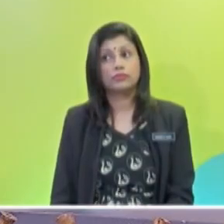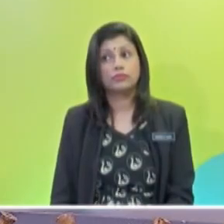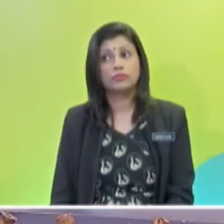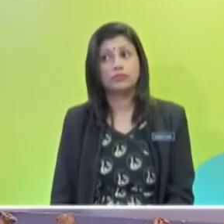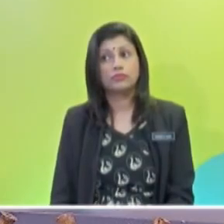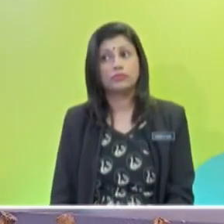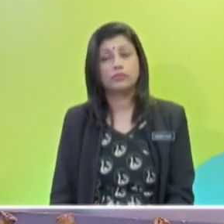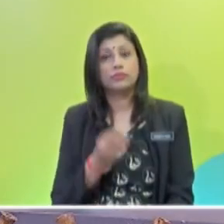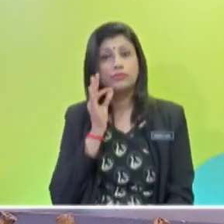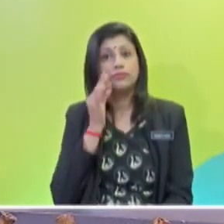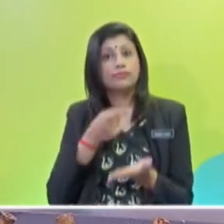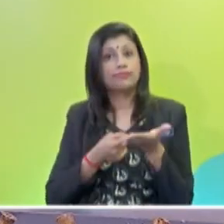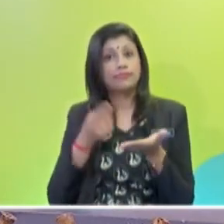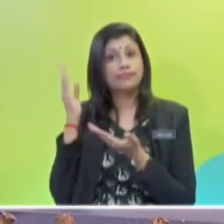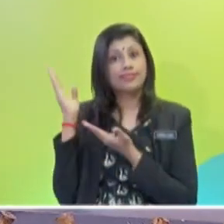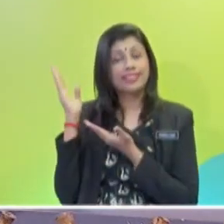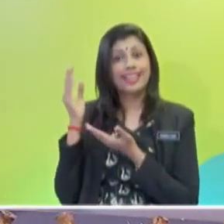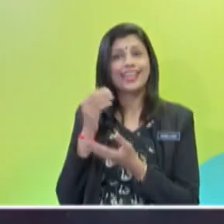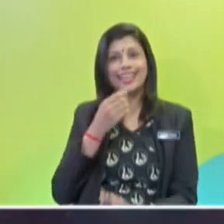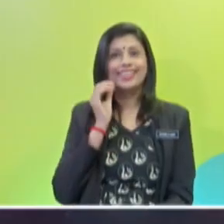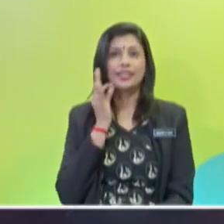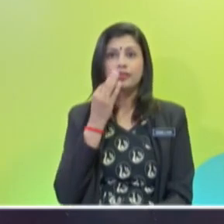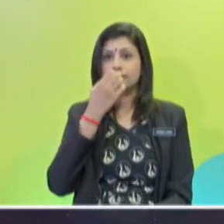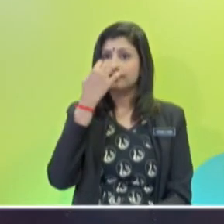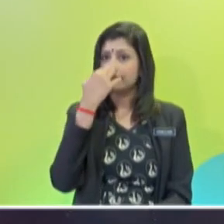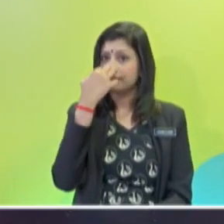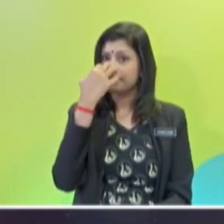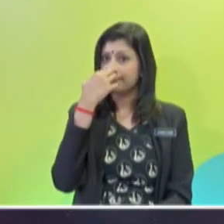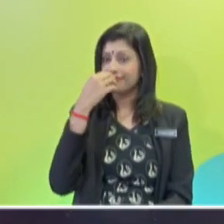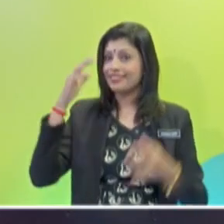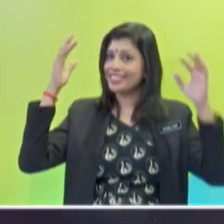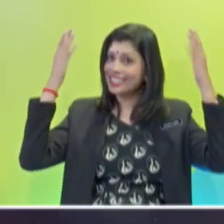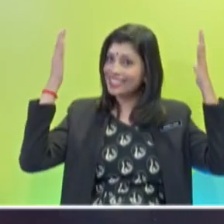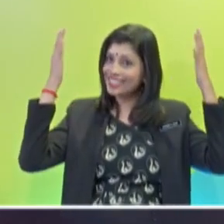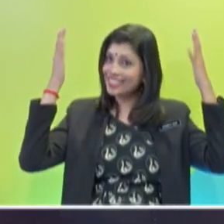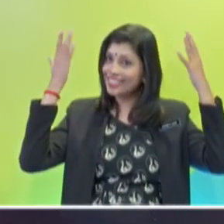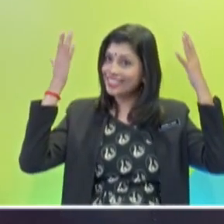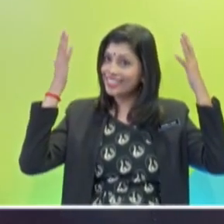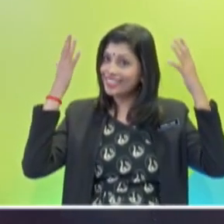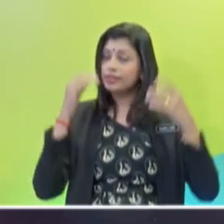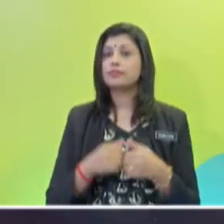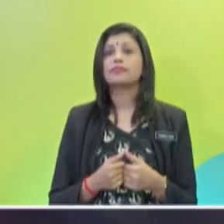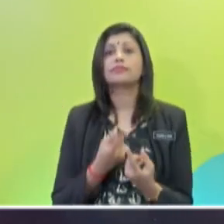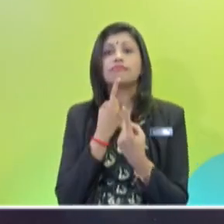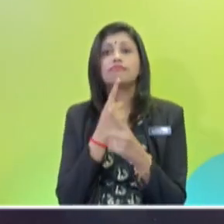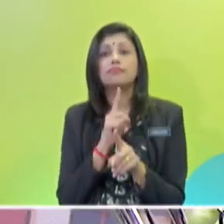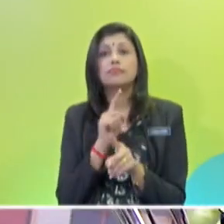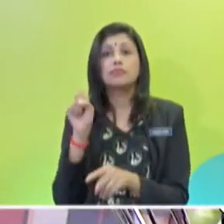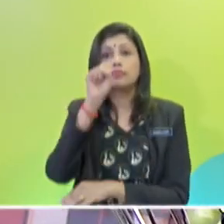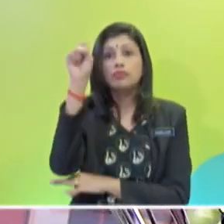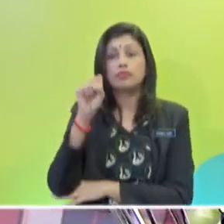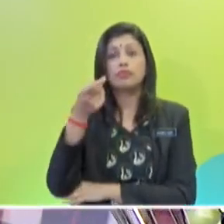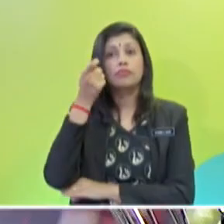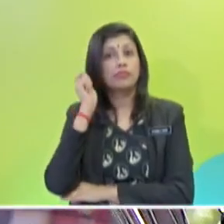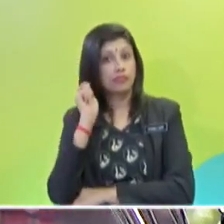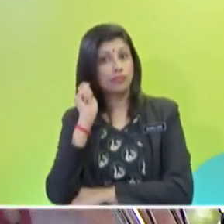Ini bukan buah nenas ke, cikgu? Betul. Jadi buah nanas nilah jawapan kepada pantun teka-teki